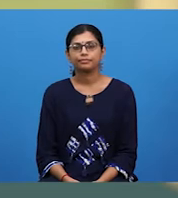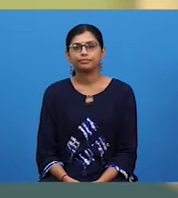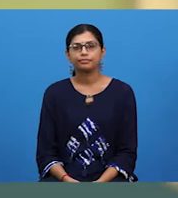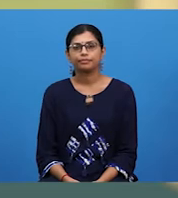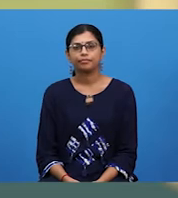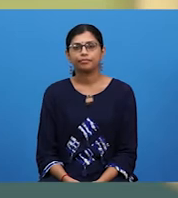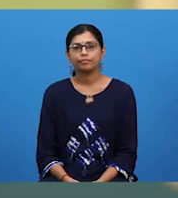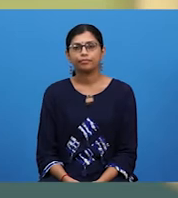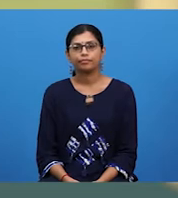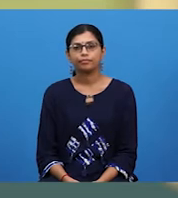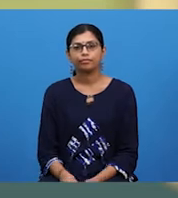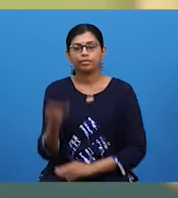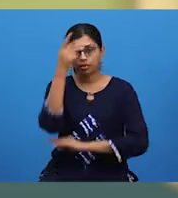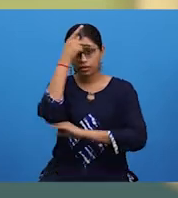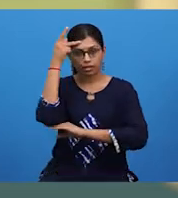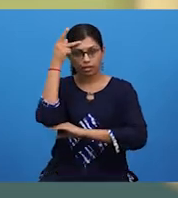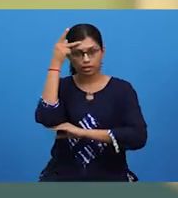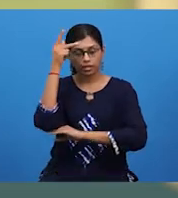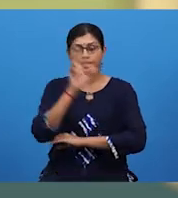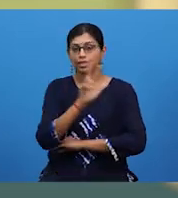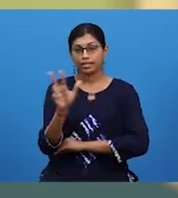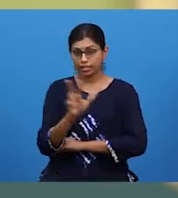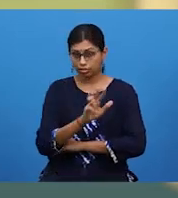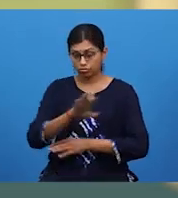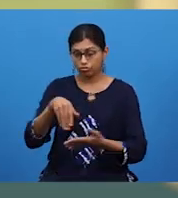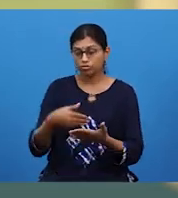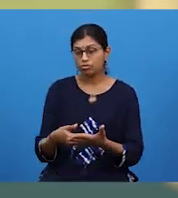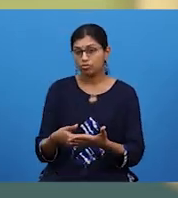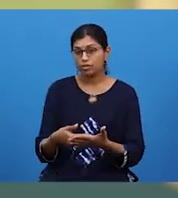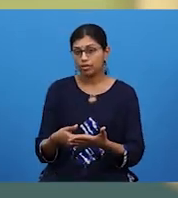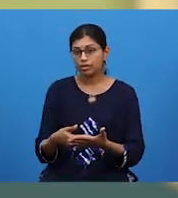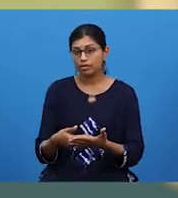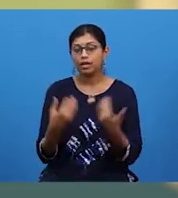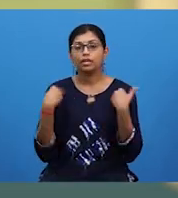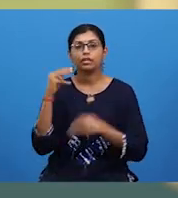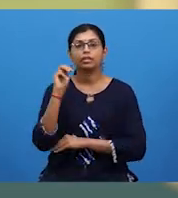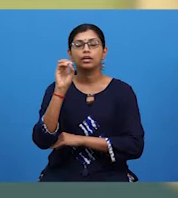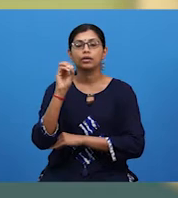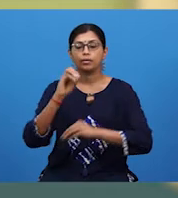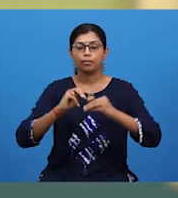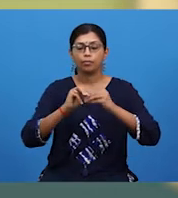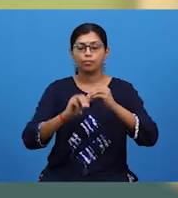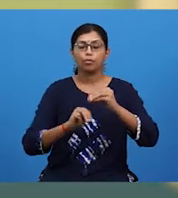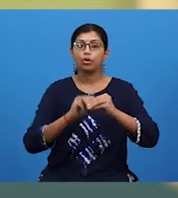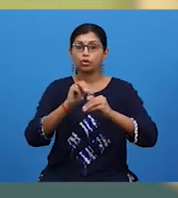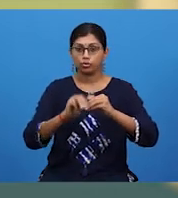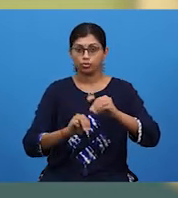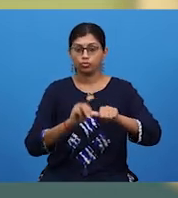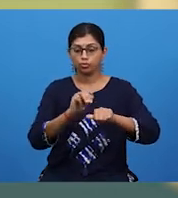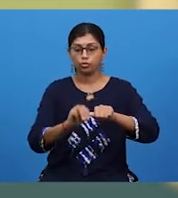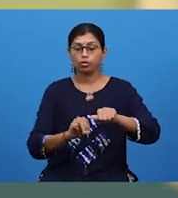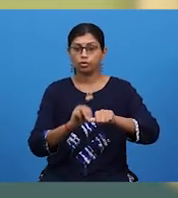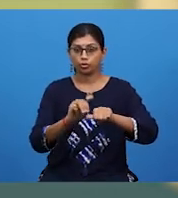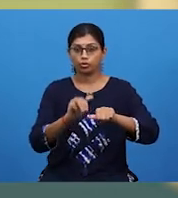Ia disebabkan karbohidrat, protein dan lemak terdiri daripada molekul-molekul besar dan perlu dipecahkan